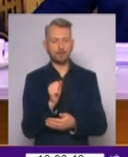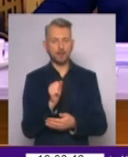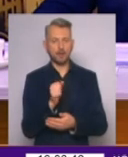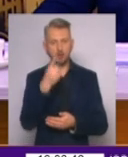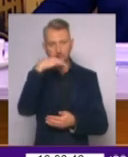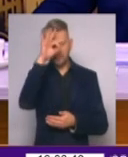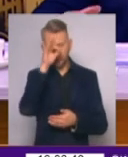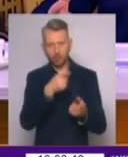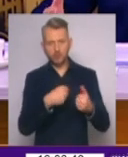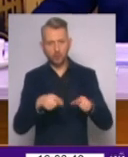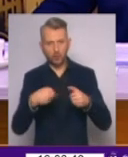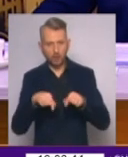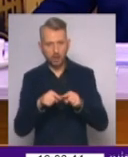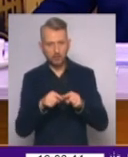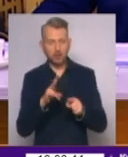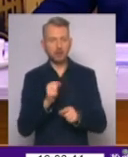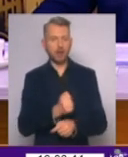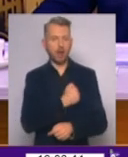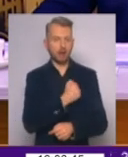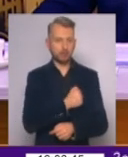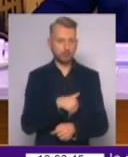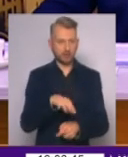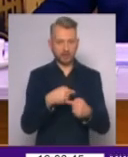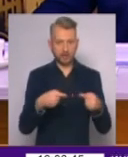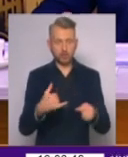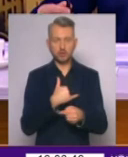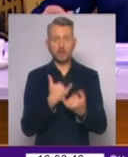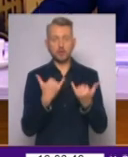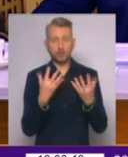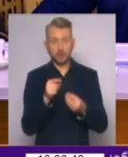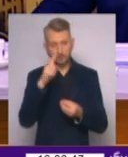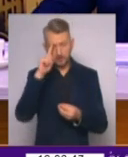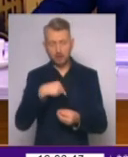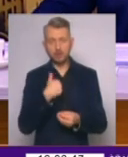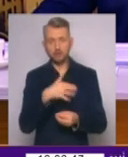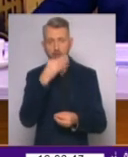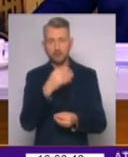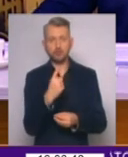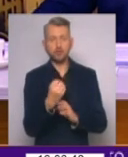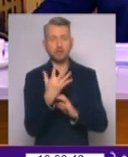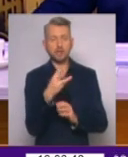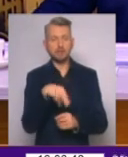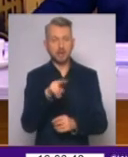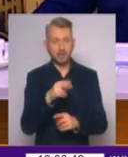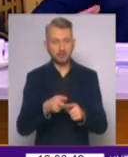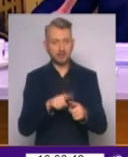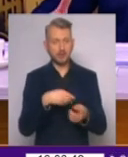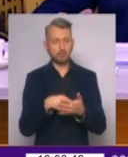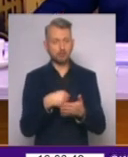правоохоронні органи, на армію, на все решта. У нас на сьогоднішній день, ви знаєте, коли я вже вам сказав, що 115 мільярдів – це